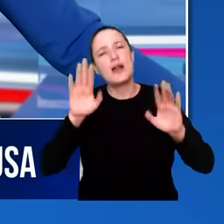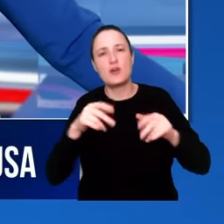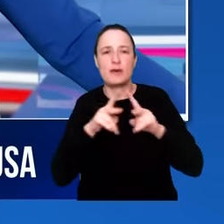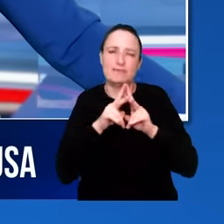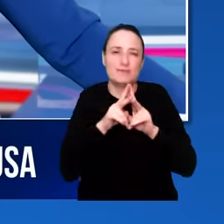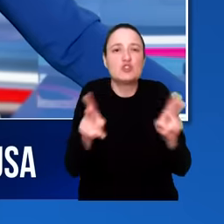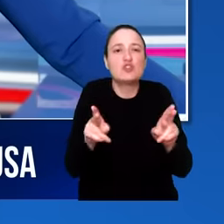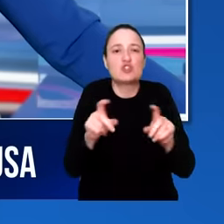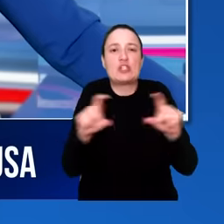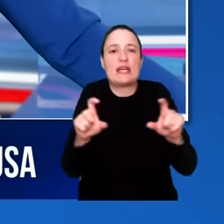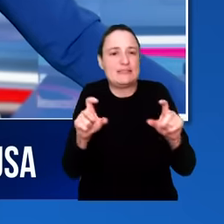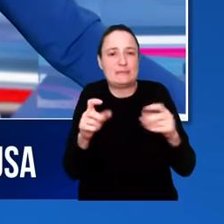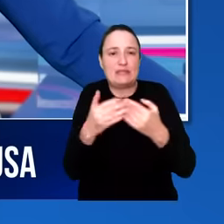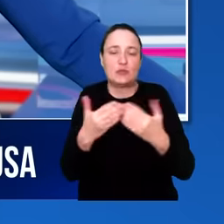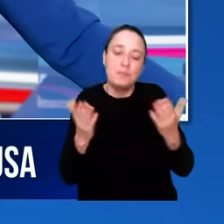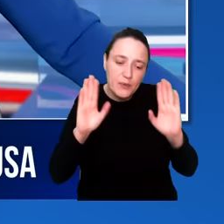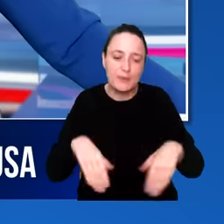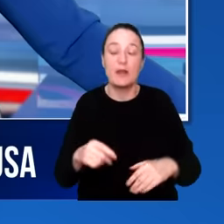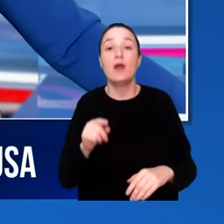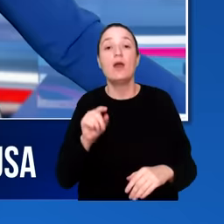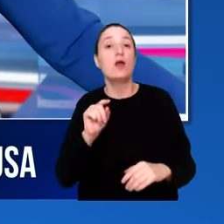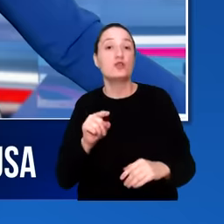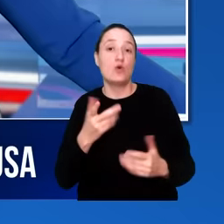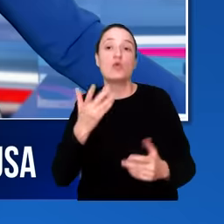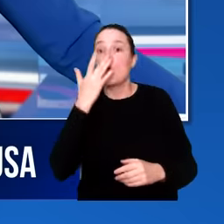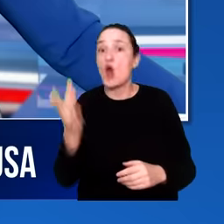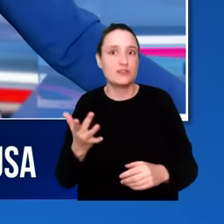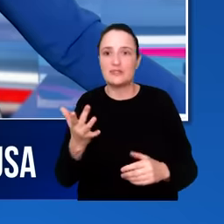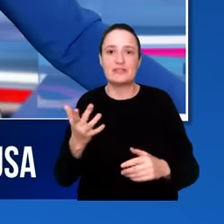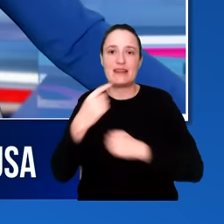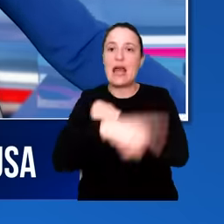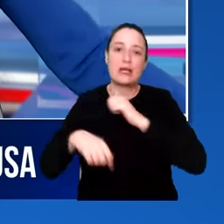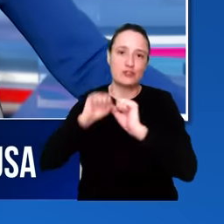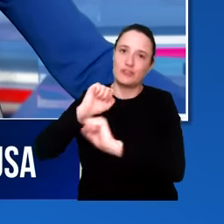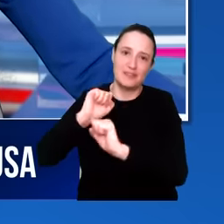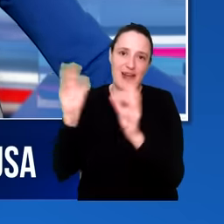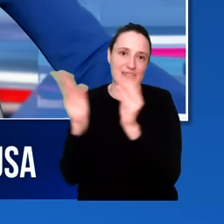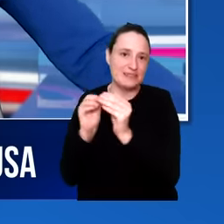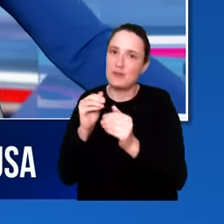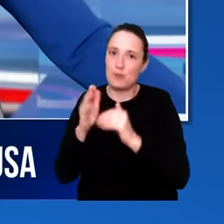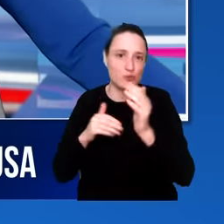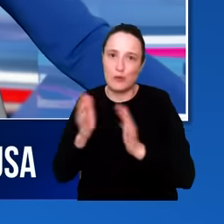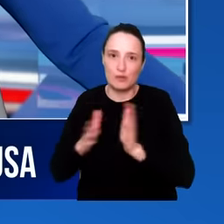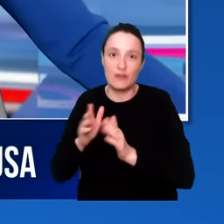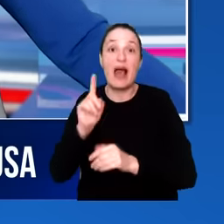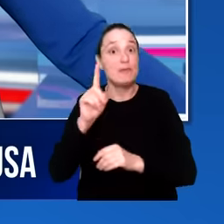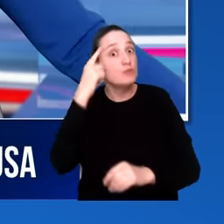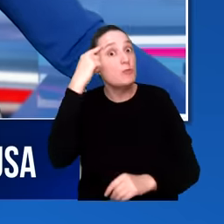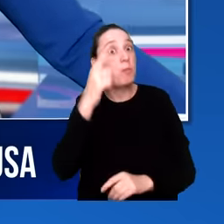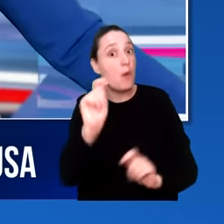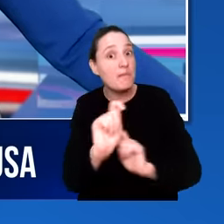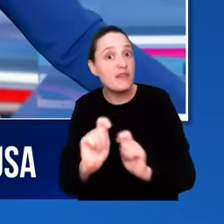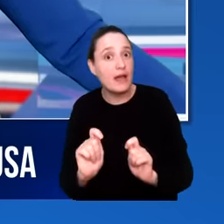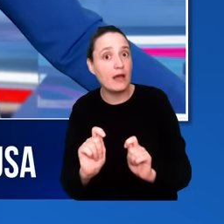niewielki i że z Rosjanami to byśmy tarczy nie budowali. Ale przecież ja przypomnę, że